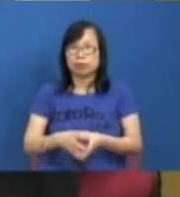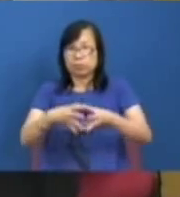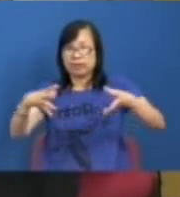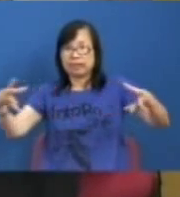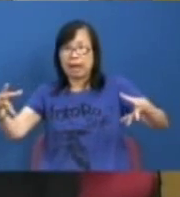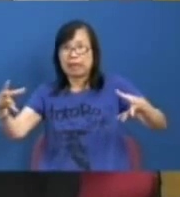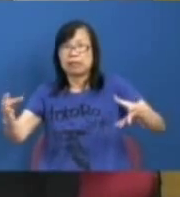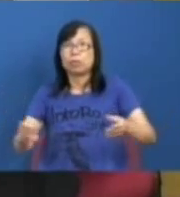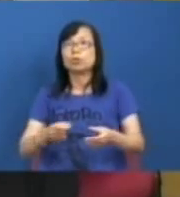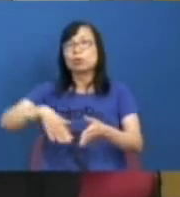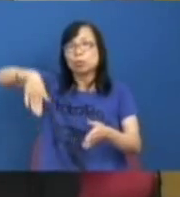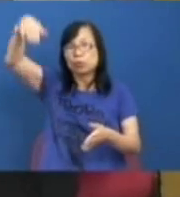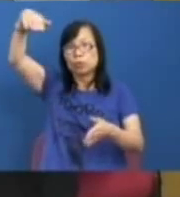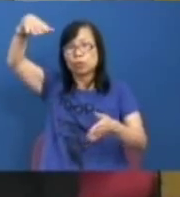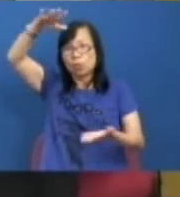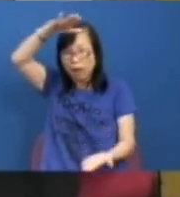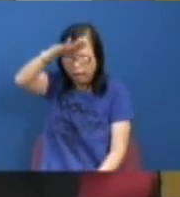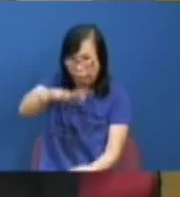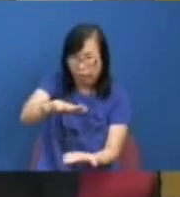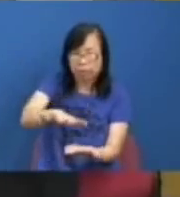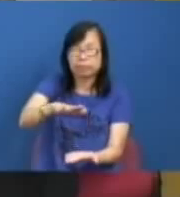用啲高壓嘅，即 係